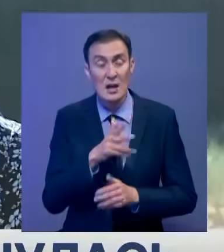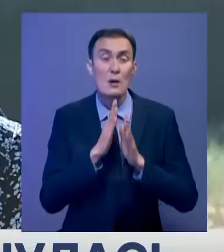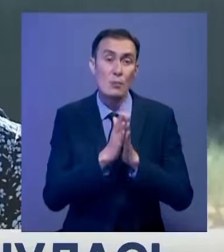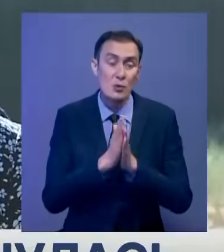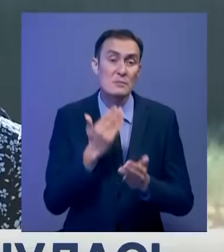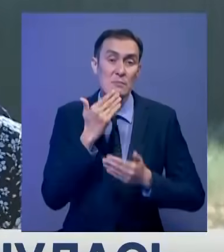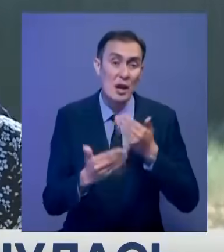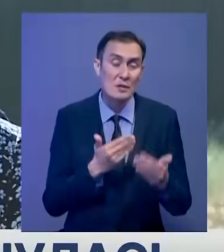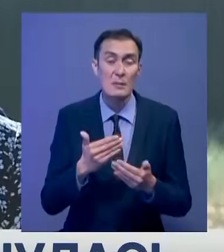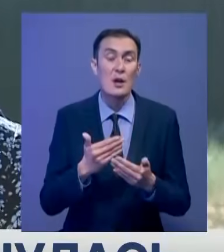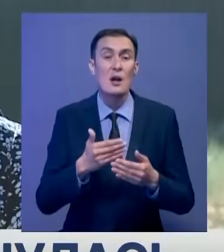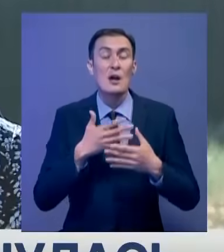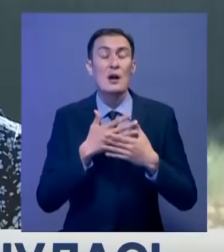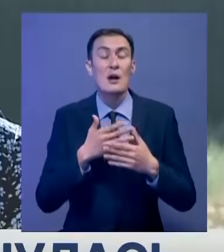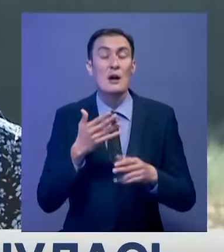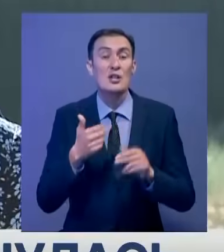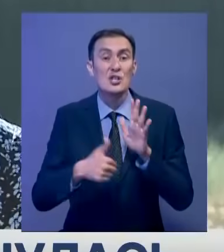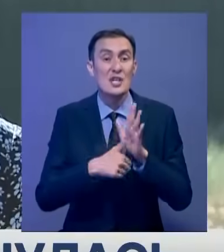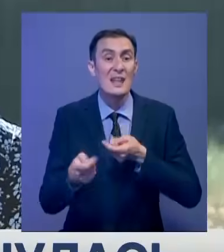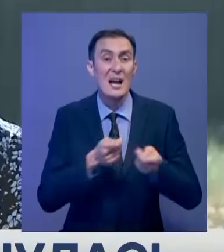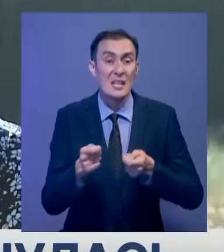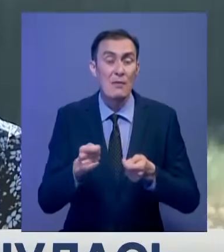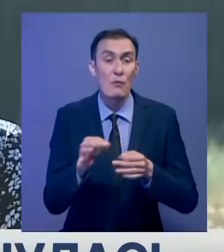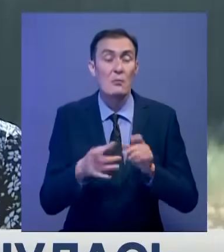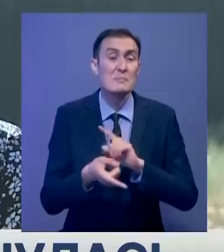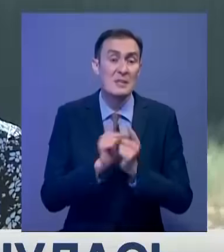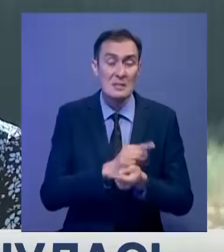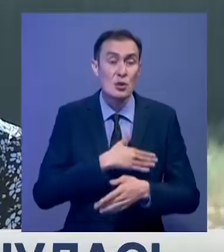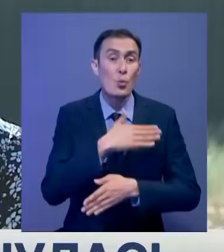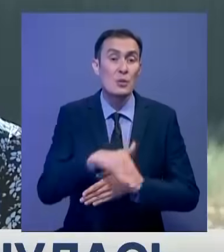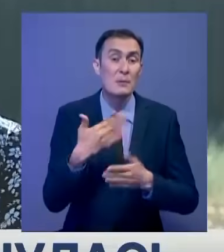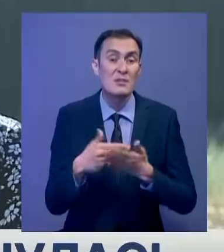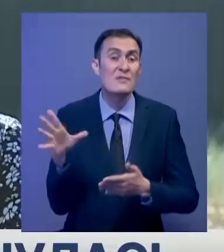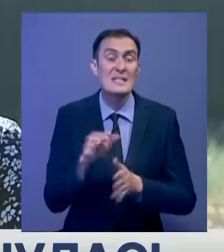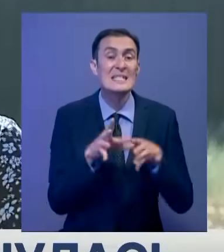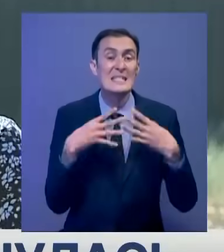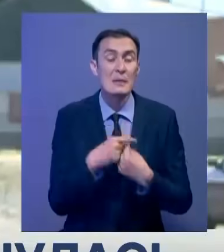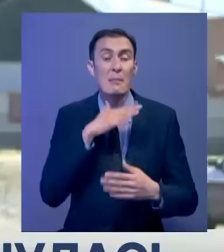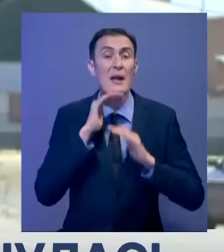спрашиваем весной, осенью, зимой. 6 акимов сменилось уже. На нашей улице почти все семьи